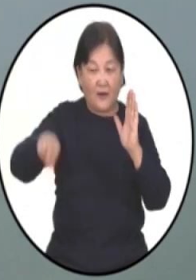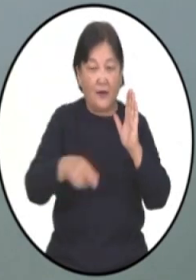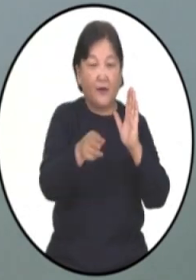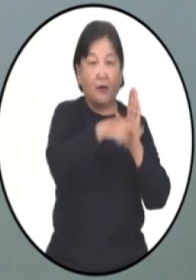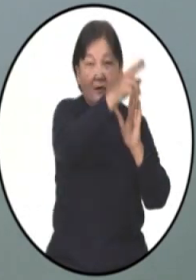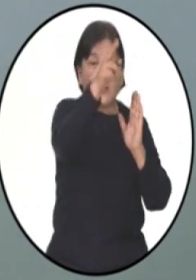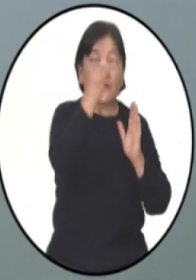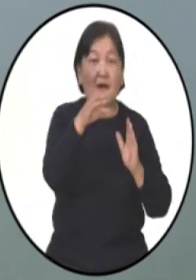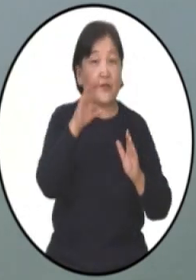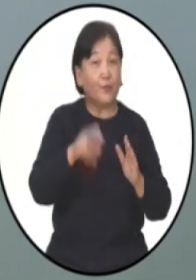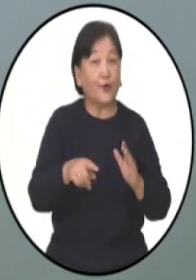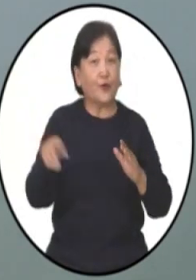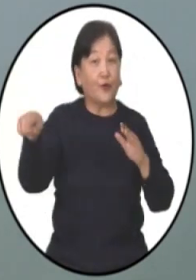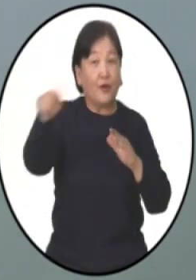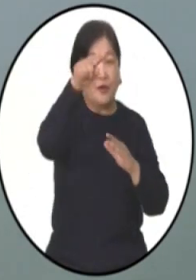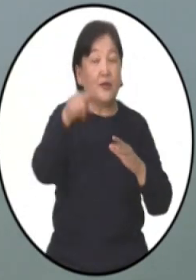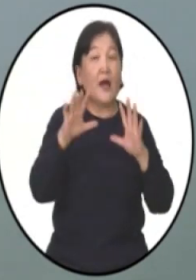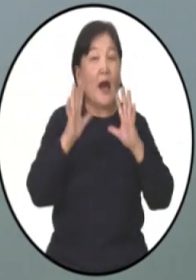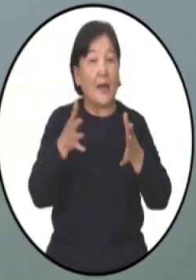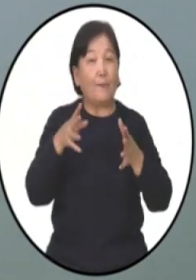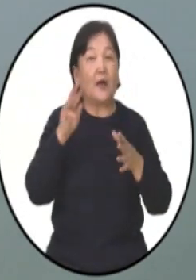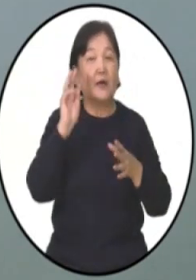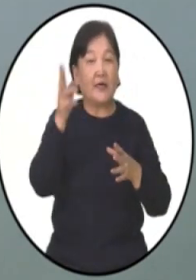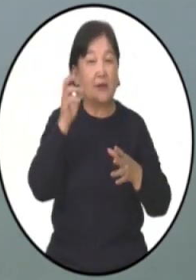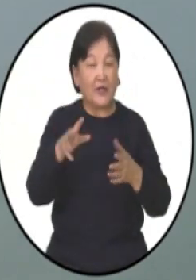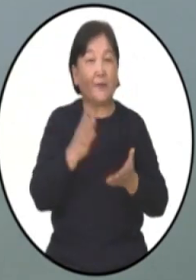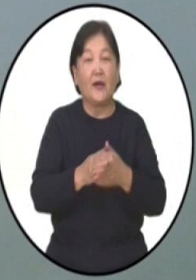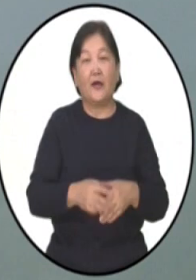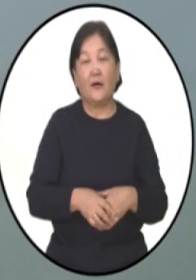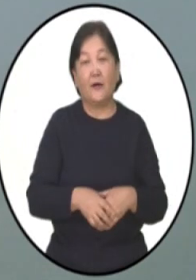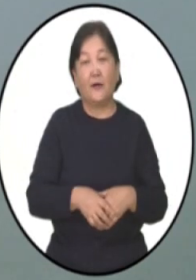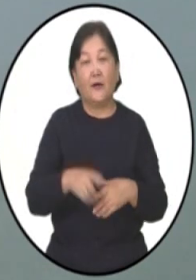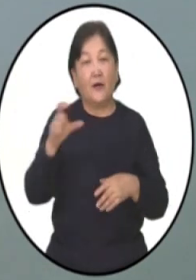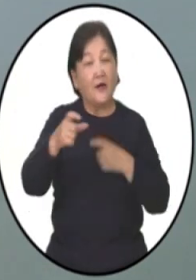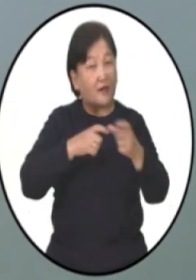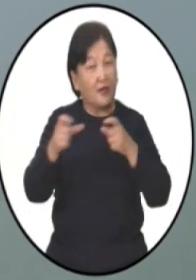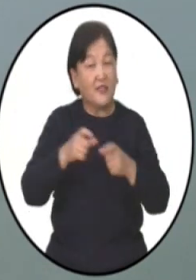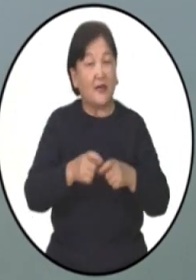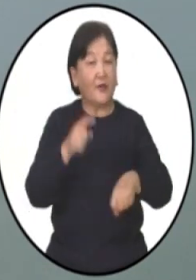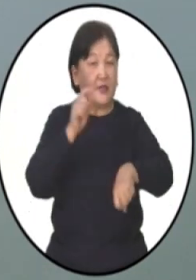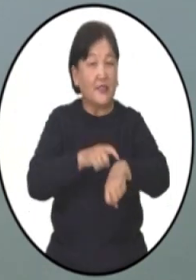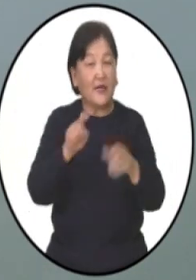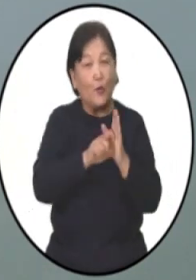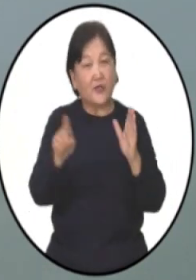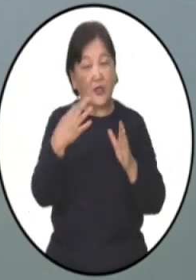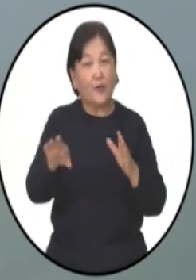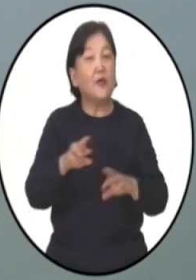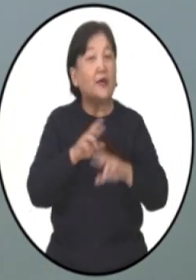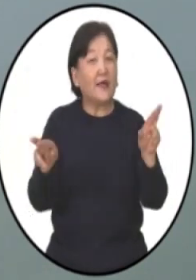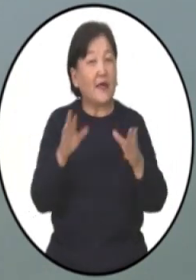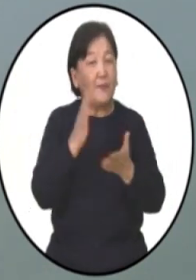замыг туулж бараа бүтээгдэхүүн тээвэрлж байгаа. Энэ хоёрын хооронд эдийн засгийн болон цаг хугацааны үед ямар ялгаа гарч байгааг